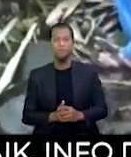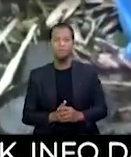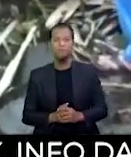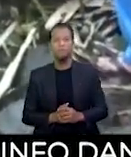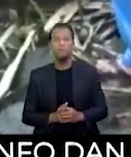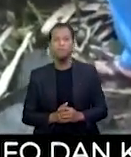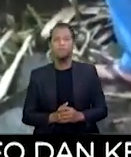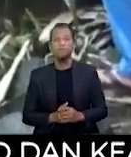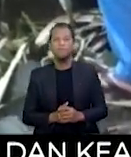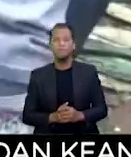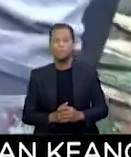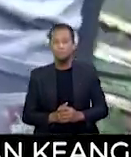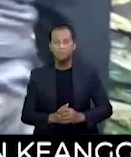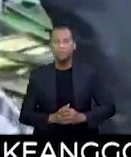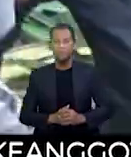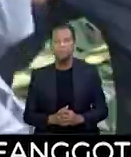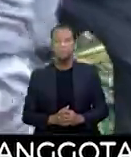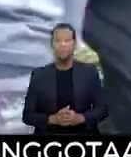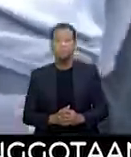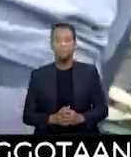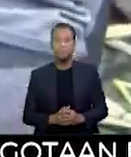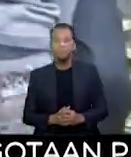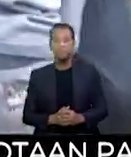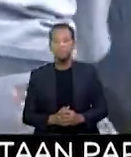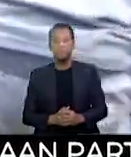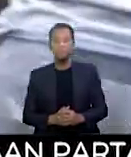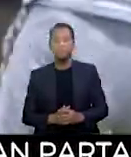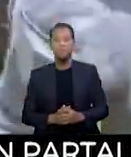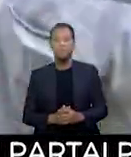Dari Kabupaten Maros, Sulawesi Selatan, Wahyu Ruslan, iNews, melaporkan.